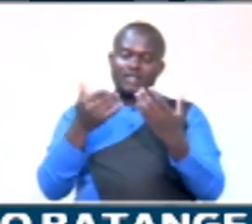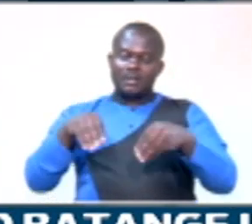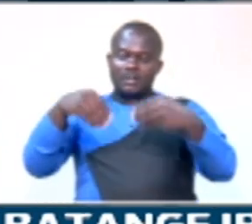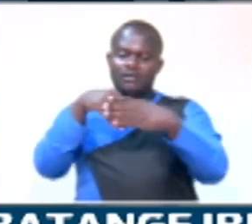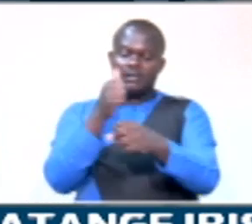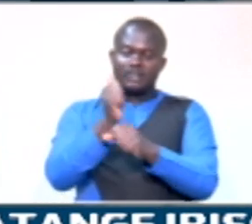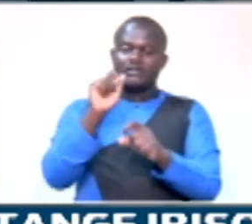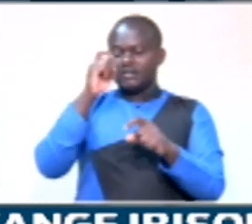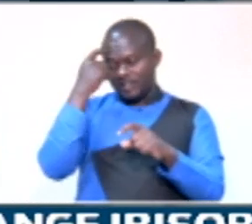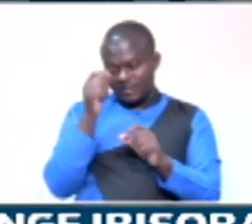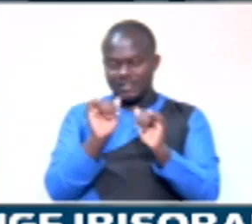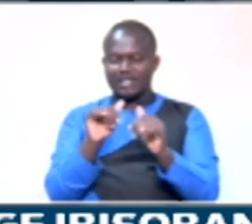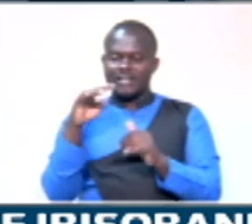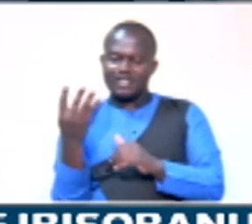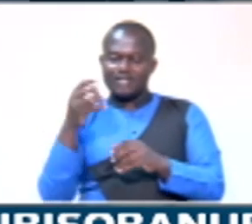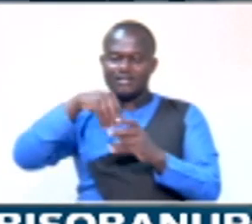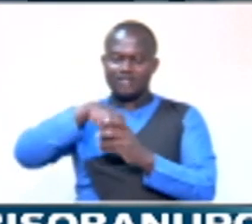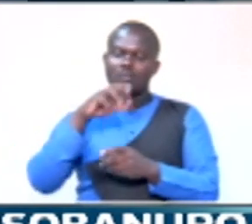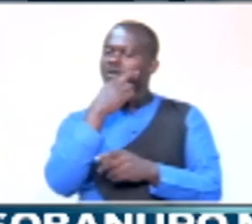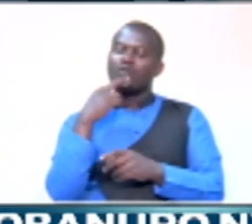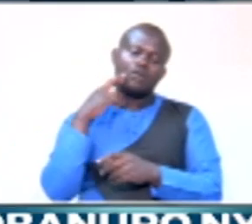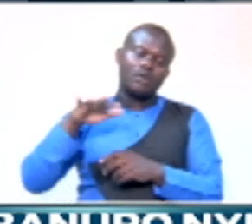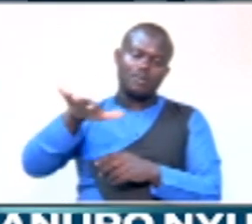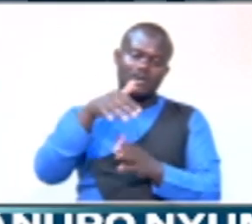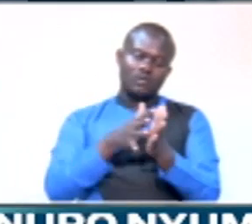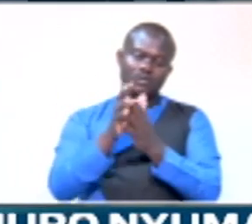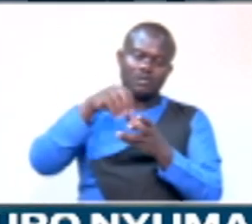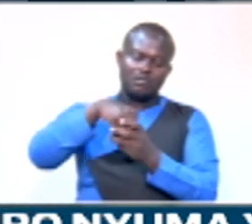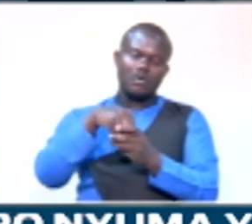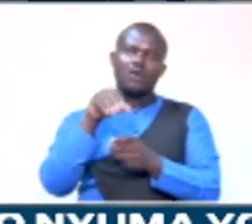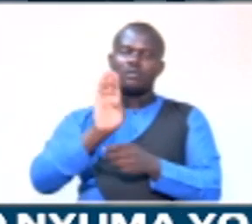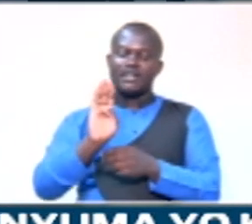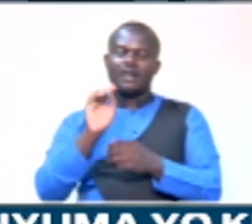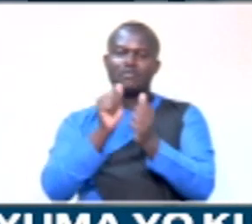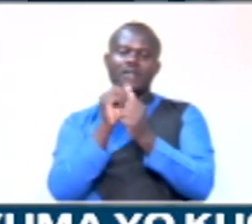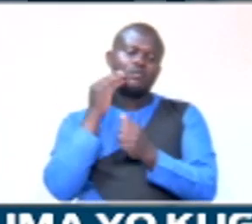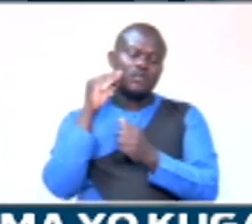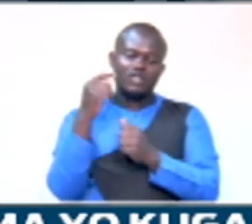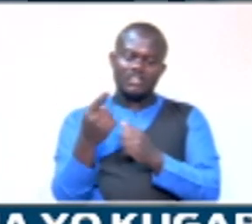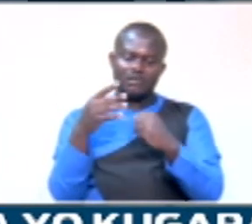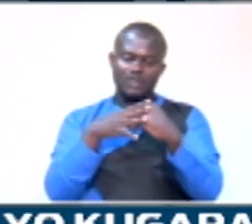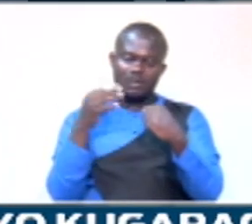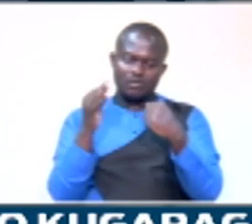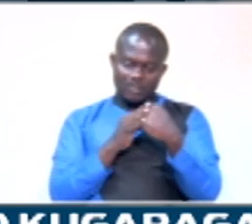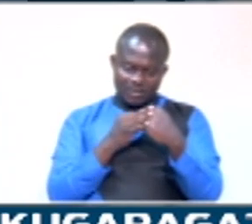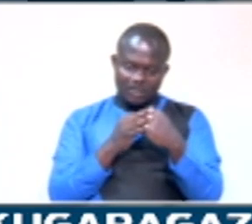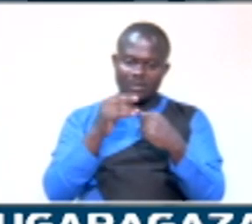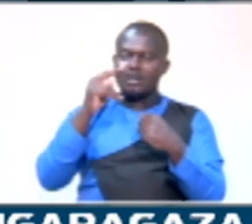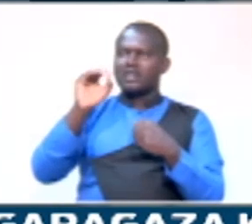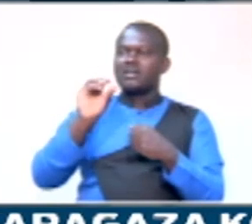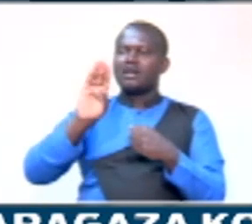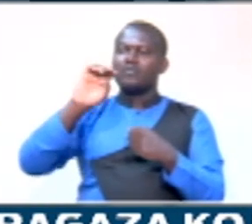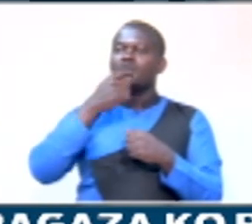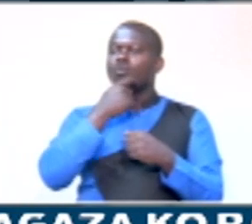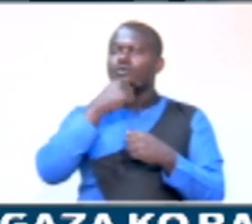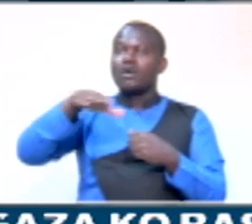abikorera, leta isigaranye enye zirimo urwa Rwamagana rwashowemo miliyari na miliyoni 198, urwa Nyabihu rwashowemo